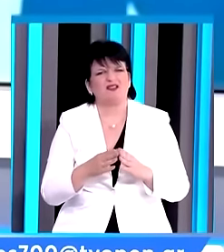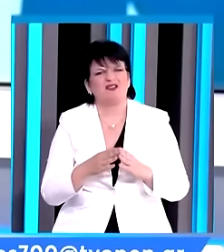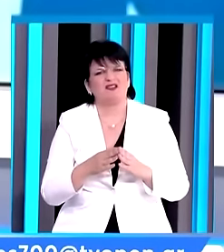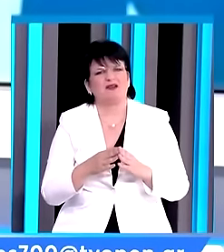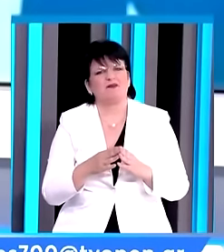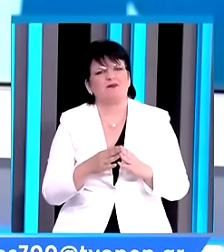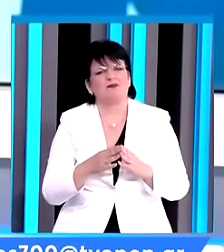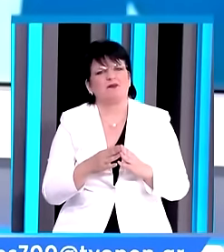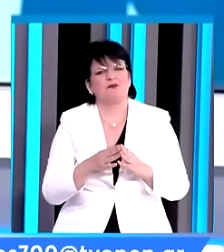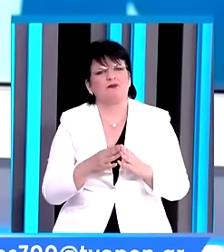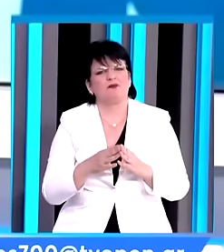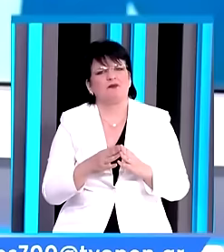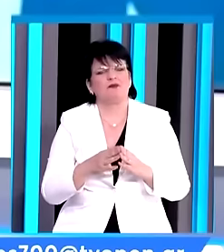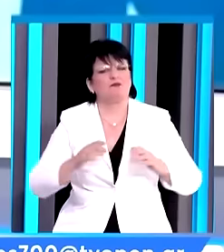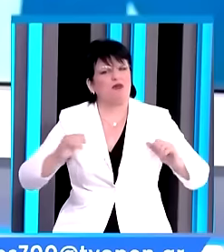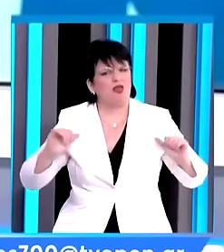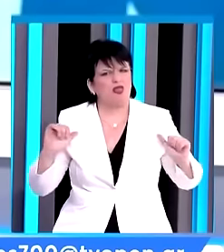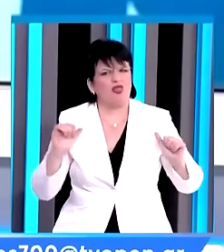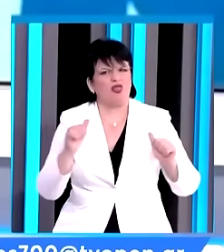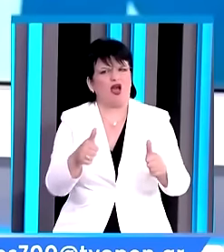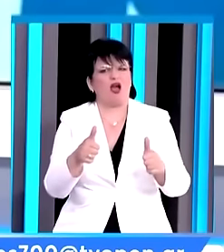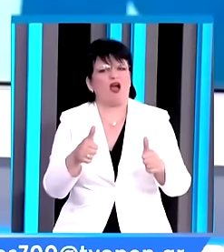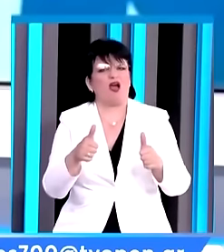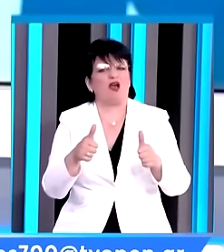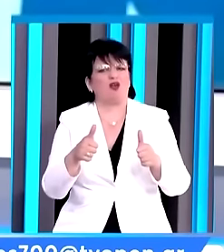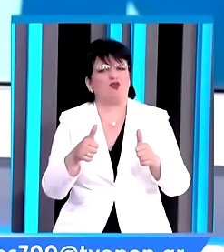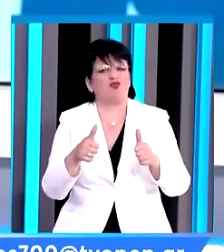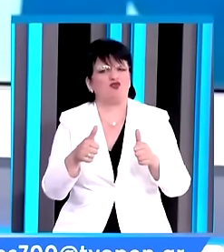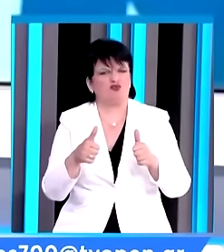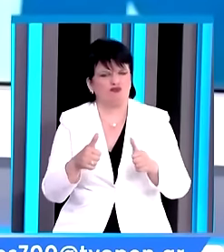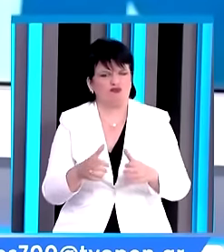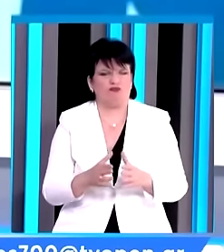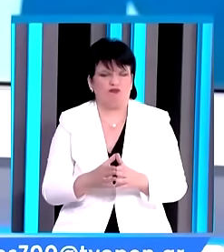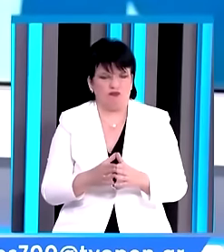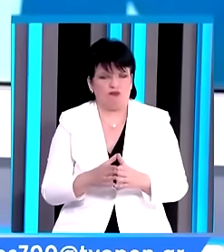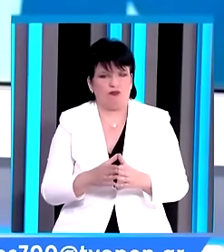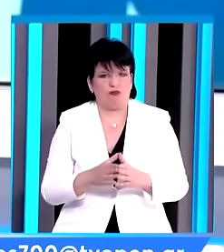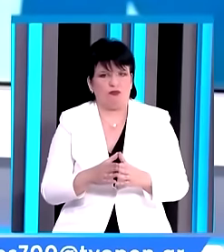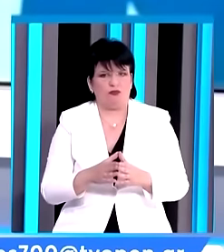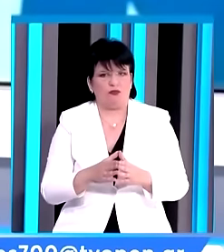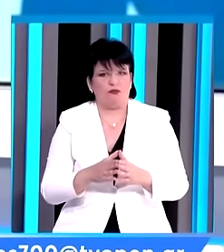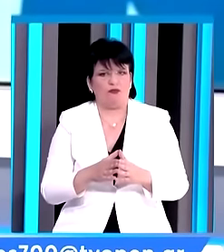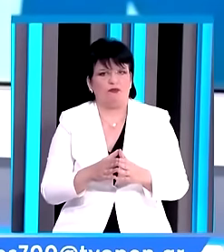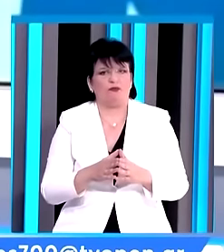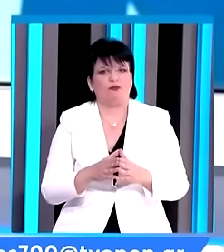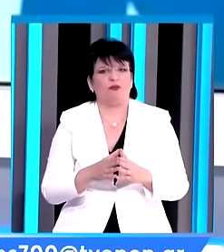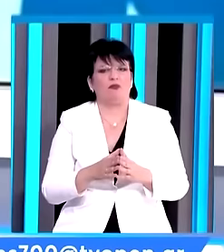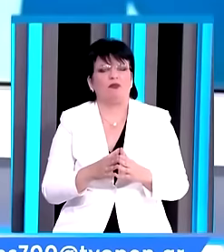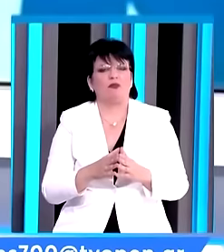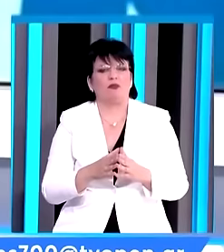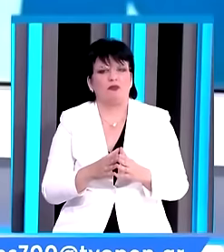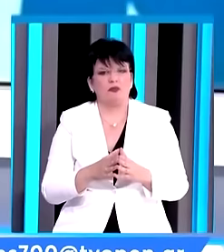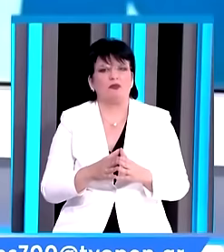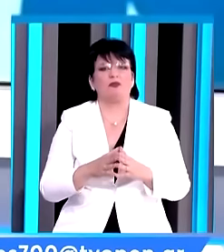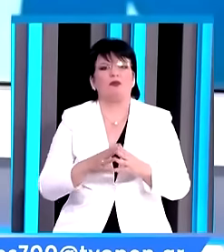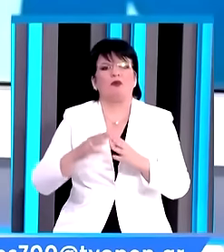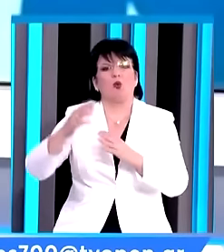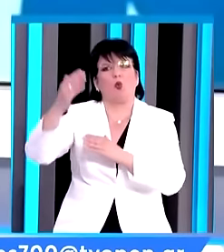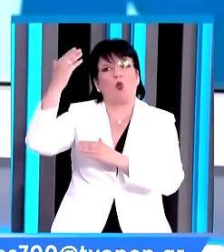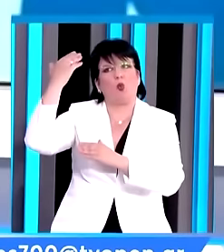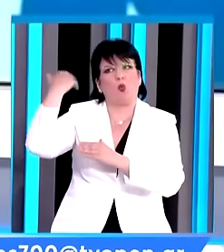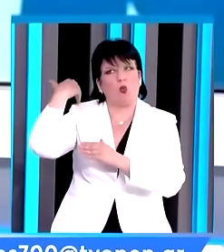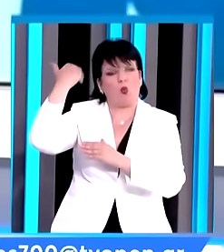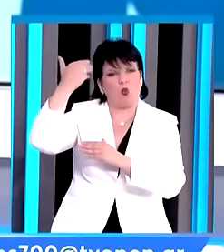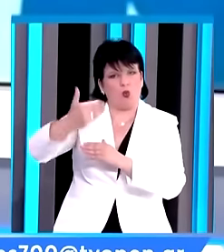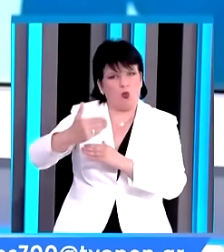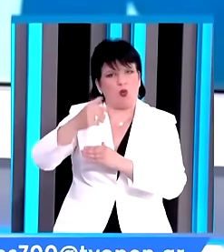με αρκετό θάρρος και χωρίς να μασίσω τα λόγια μου. Και για τις διαχρονικές ευθύνες που υπήρχαν